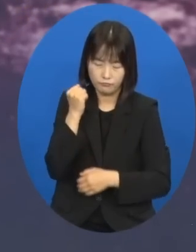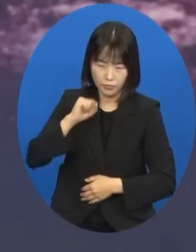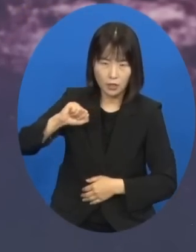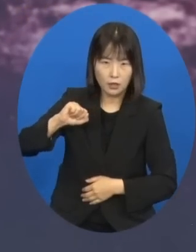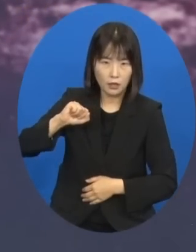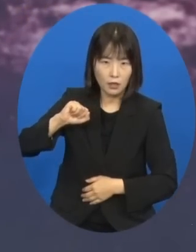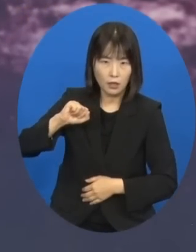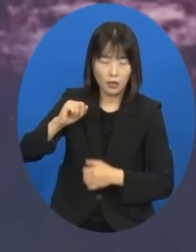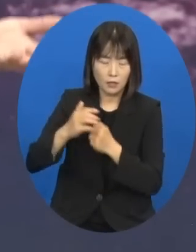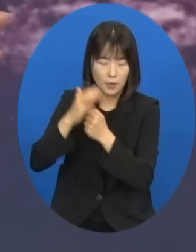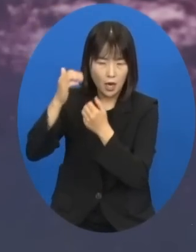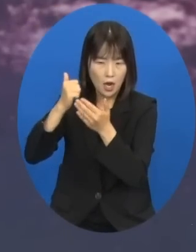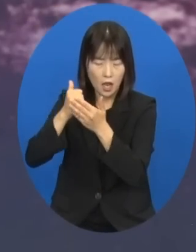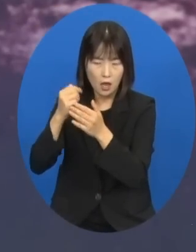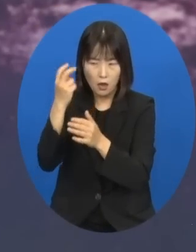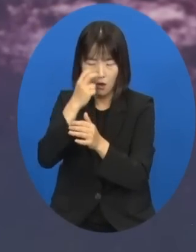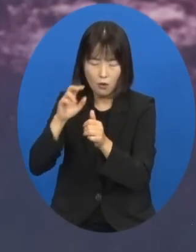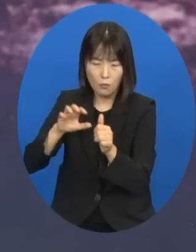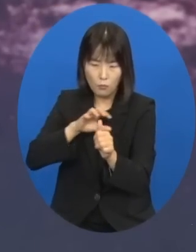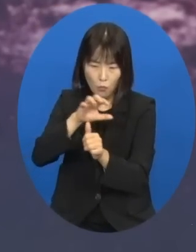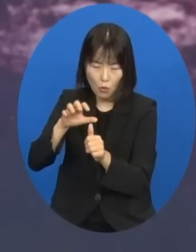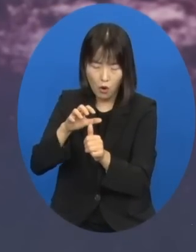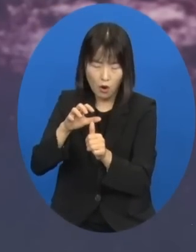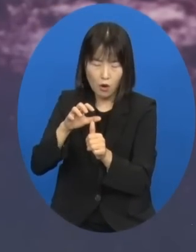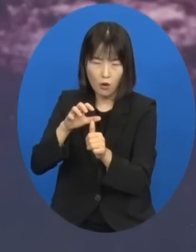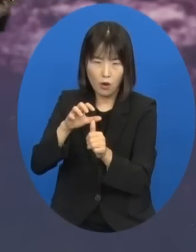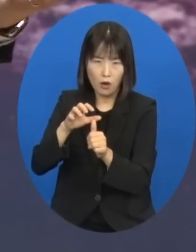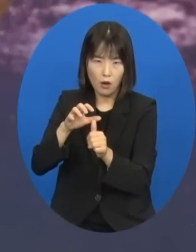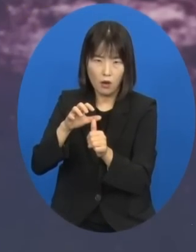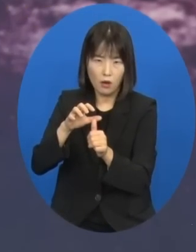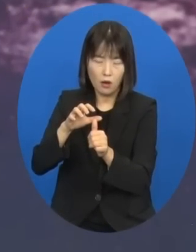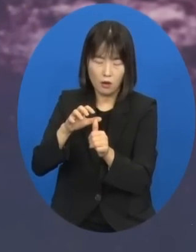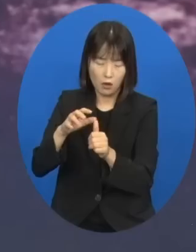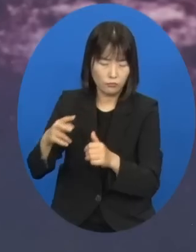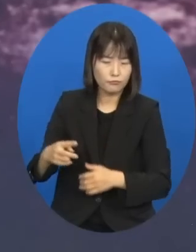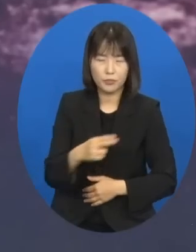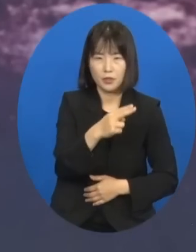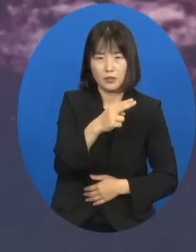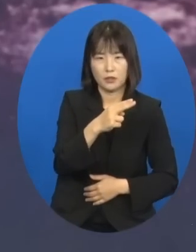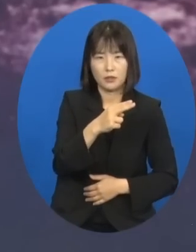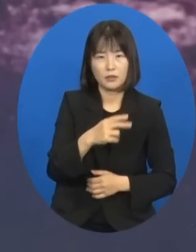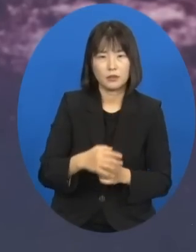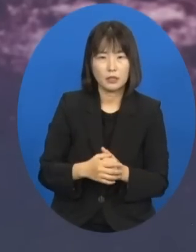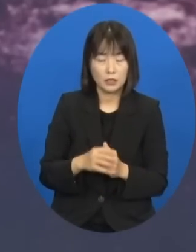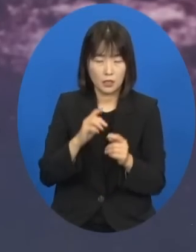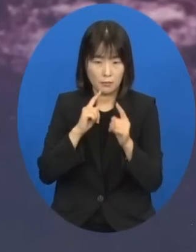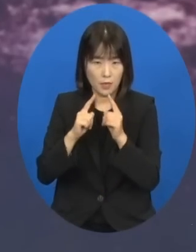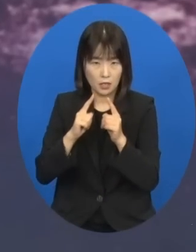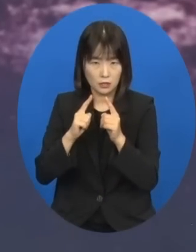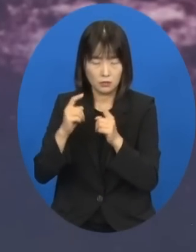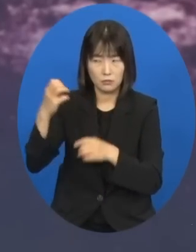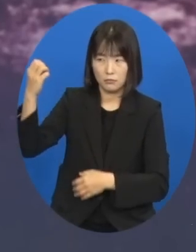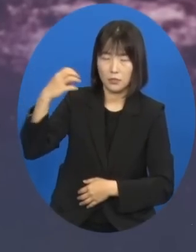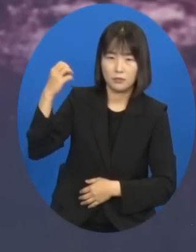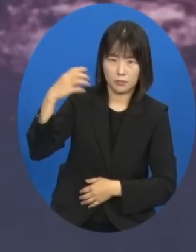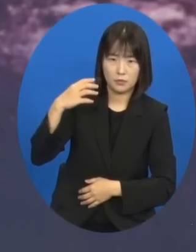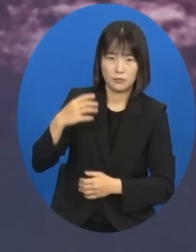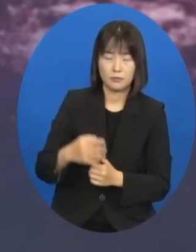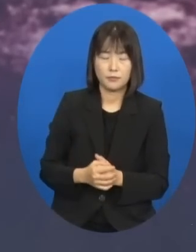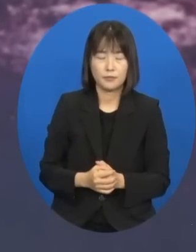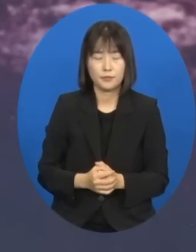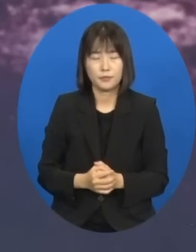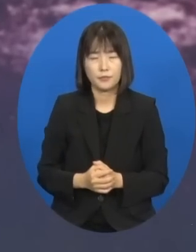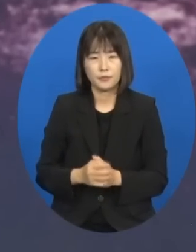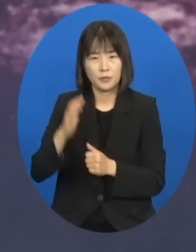나의 보호에서 이제는 벗어나게 되었다. 너의 생명이 이제는 끊어지게 되었다. 그 말씀을 지금 하시는 거거든요. 그러니까